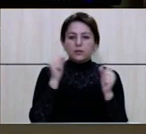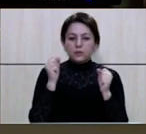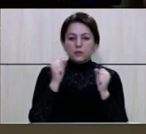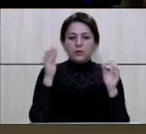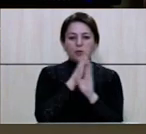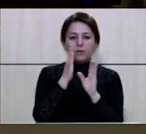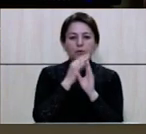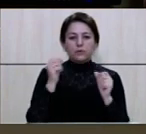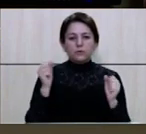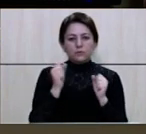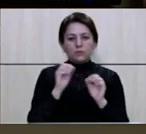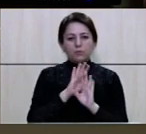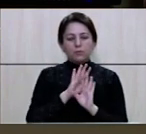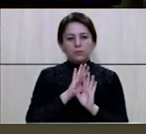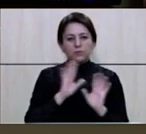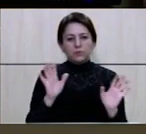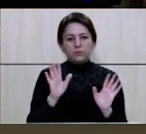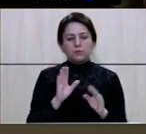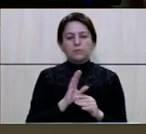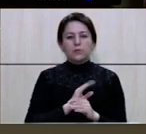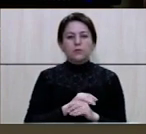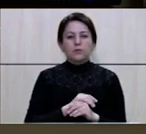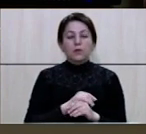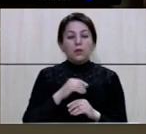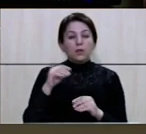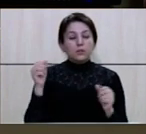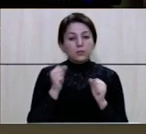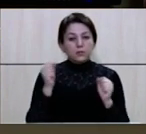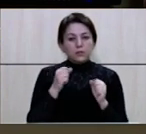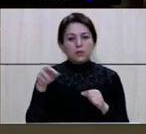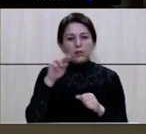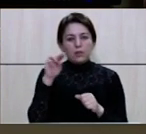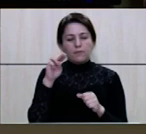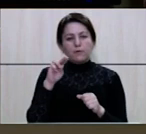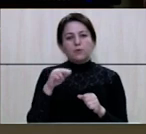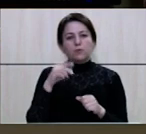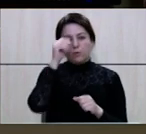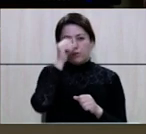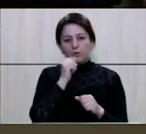yo'l qo'ymaydi. Qishda yanvar oyida eng past harorat